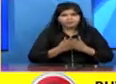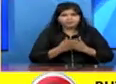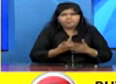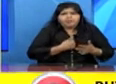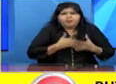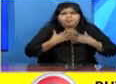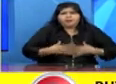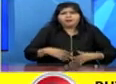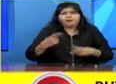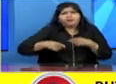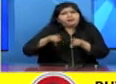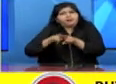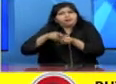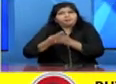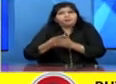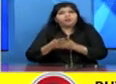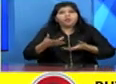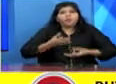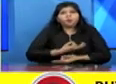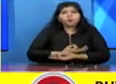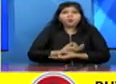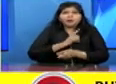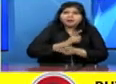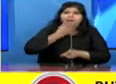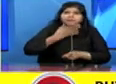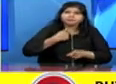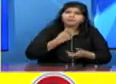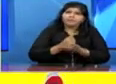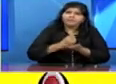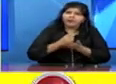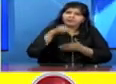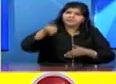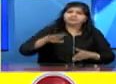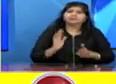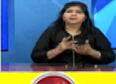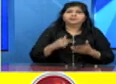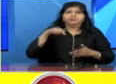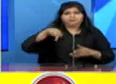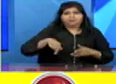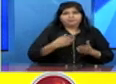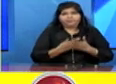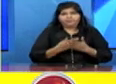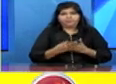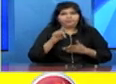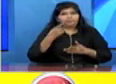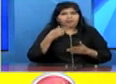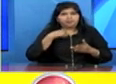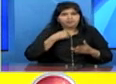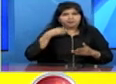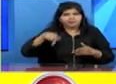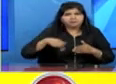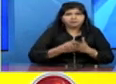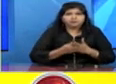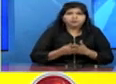और न ही मैं योगा टीचर हूँ, मैं सिर्फ प्रैक्टिशनर हूँ। हाँ, ये जरूर मानता हूँ